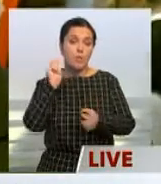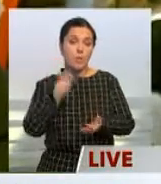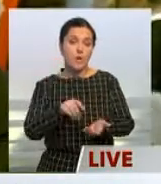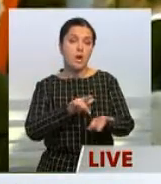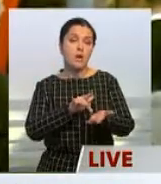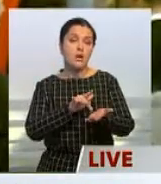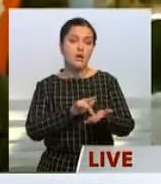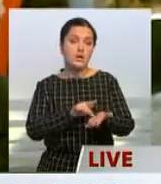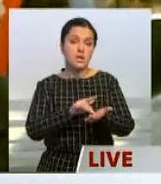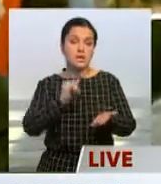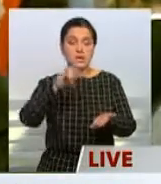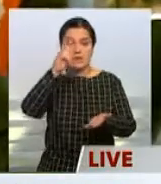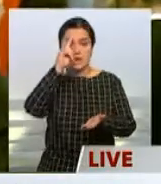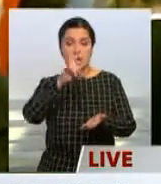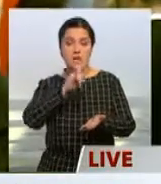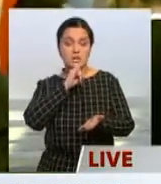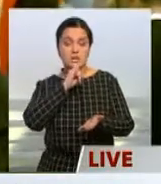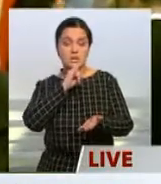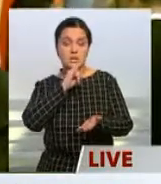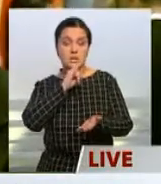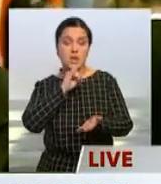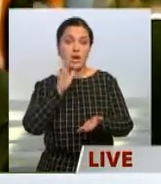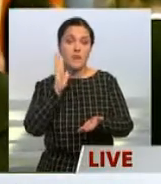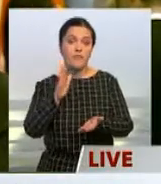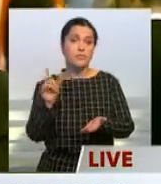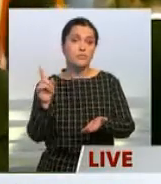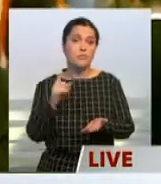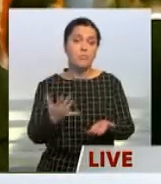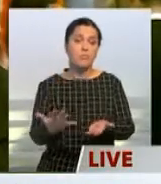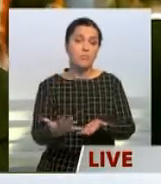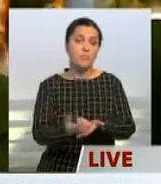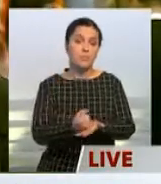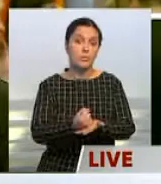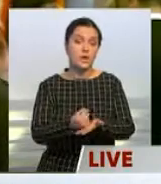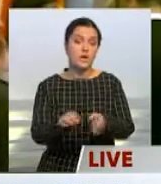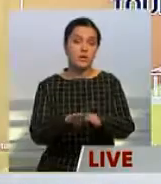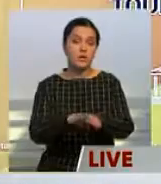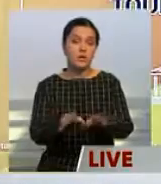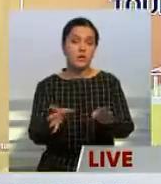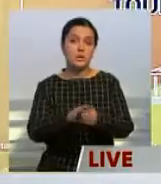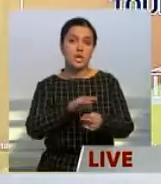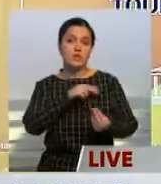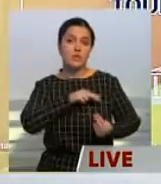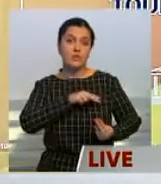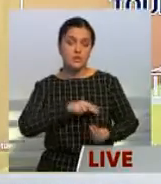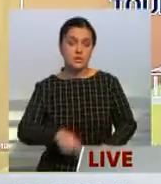операторов Казахстана в том, чтобы получалось такое сотрудничество.